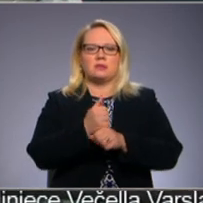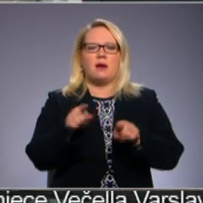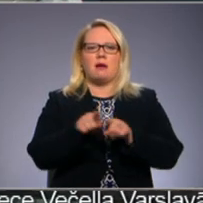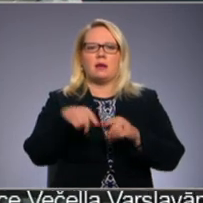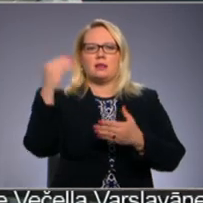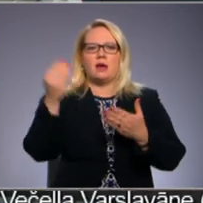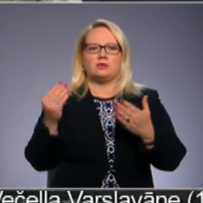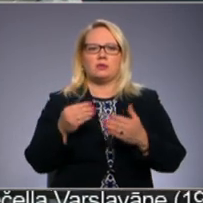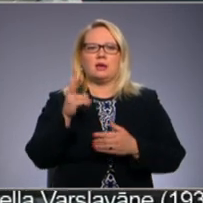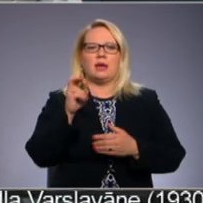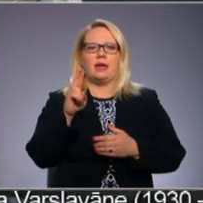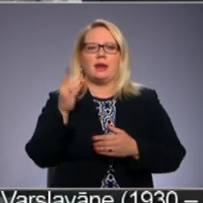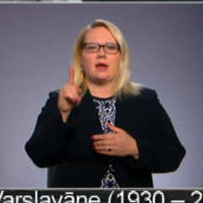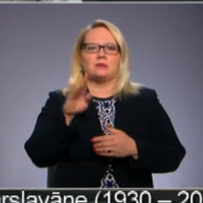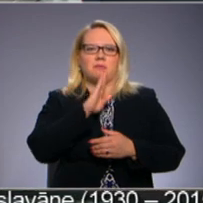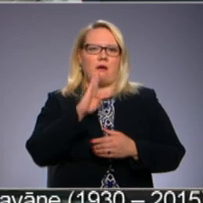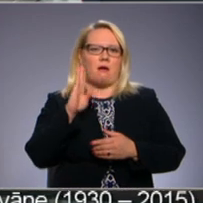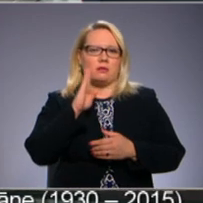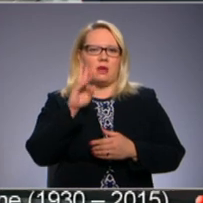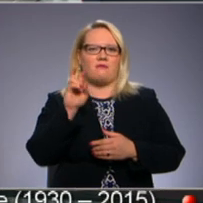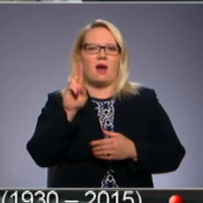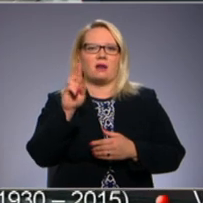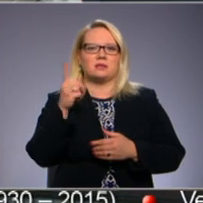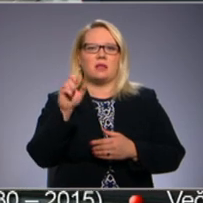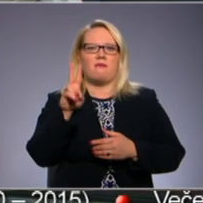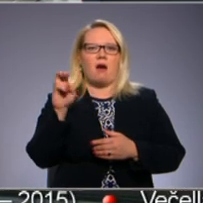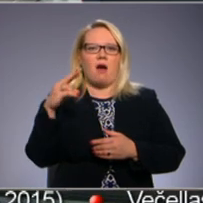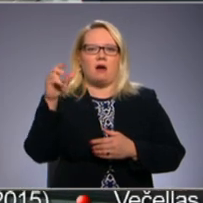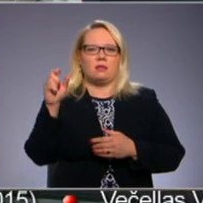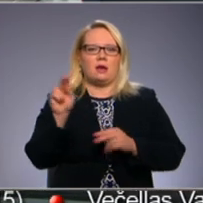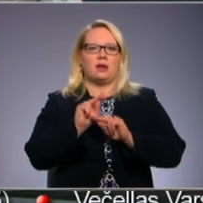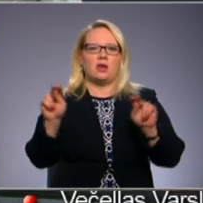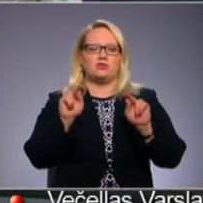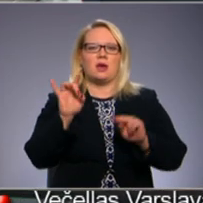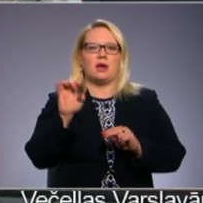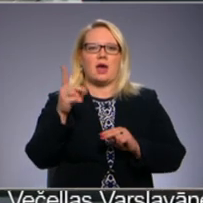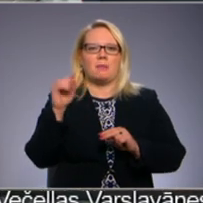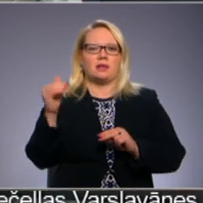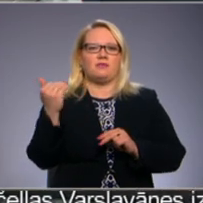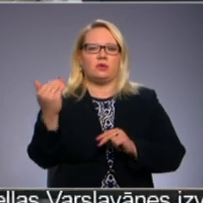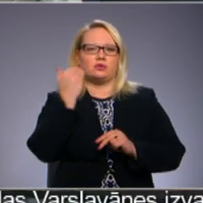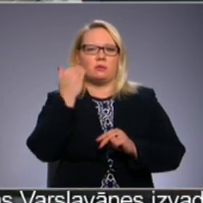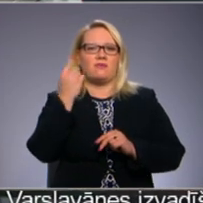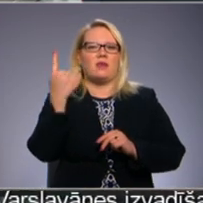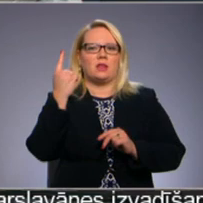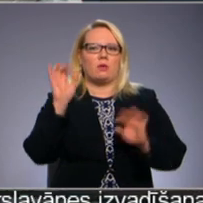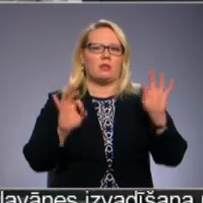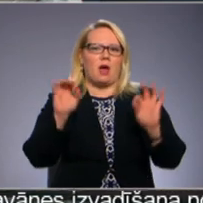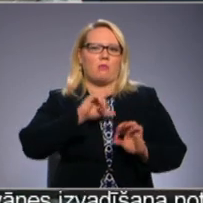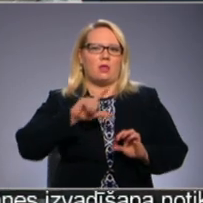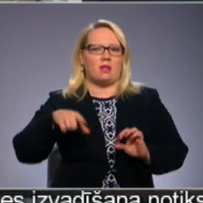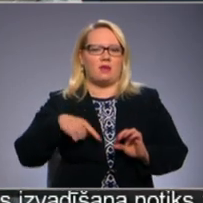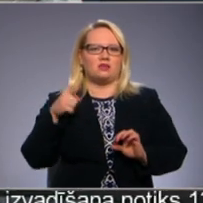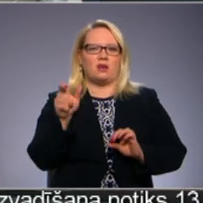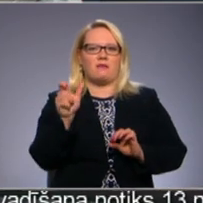arī glaznotājs Frančiska Skirkes māte Večela Varslavāne. Režisors Alvis Hermanis viņu ir saucis par vienīgo dāmu